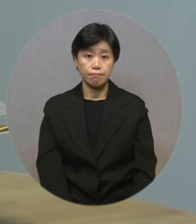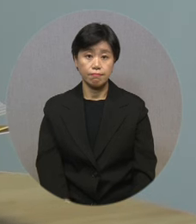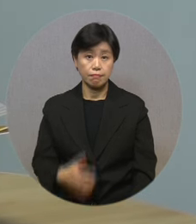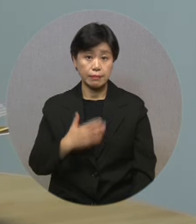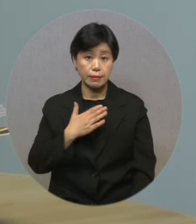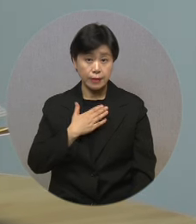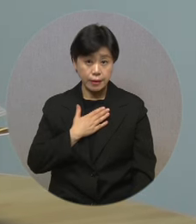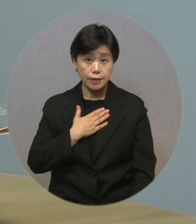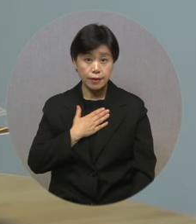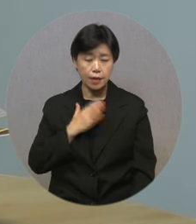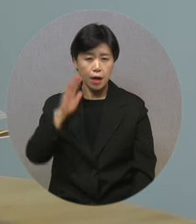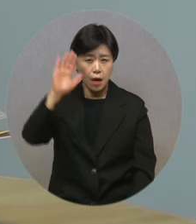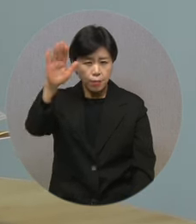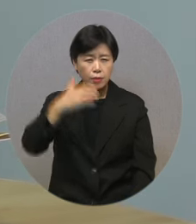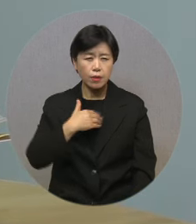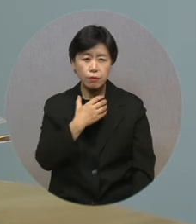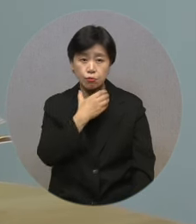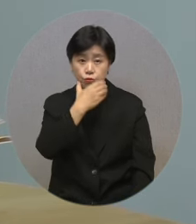꿈을